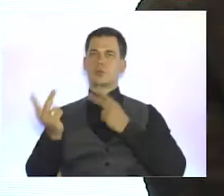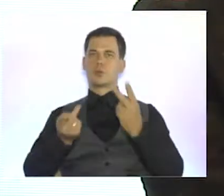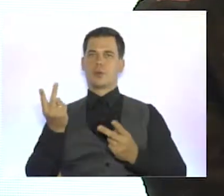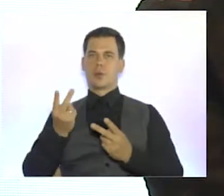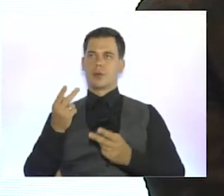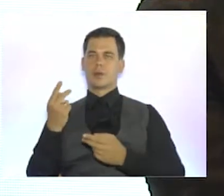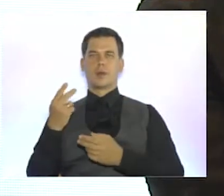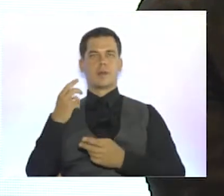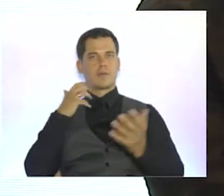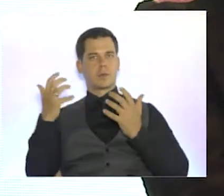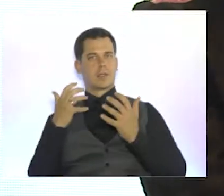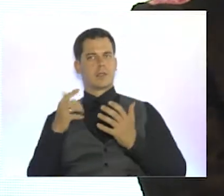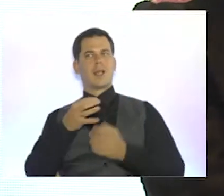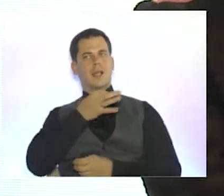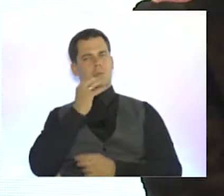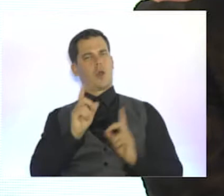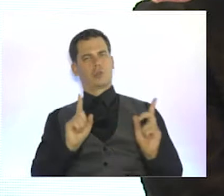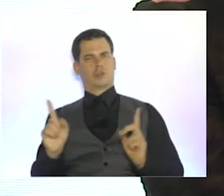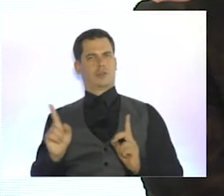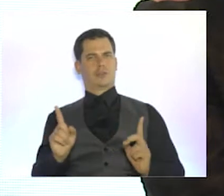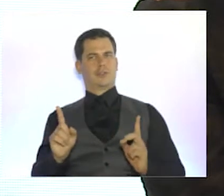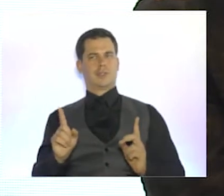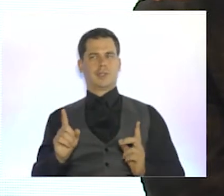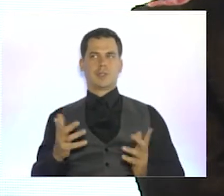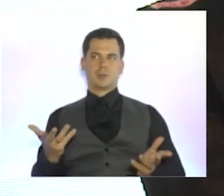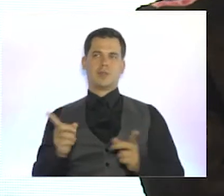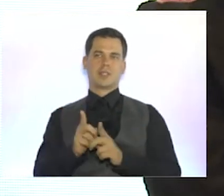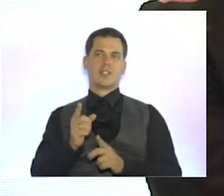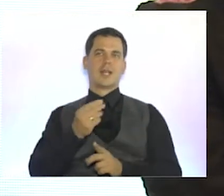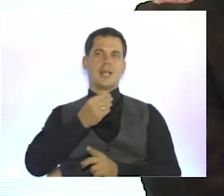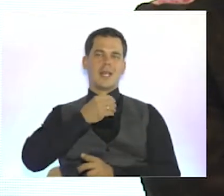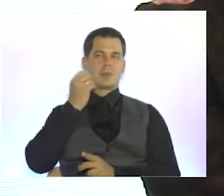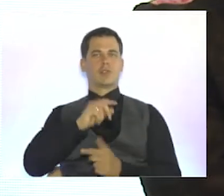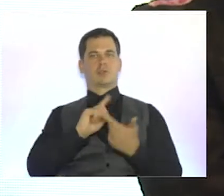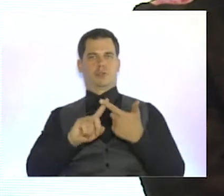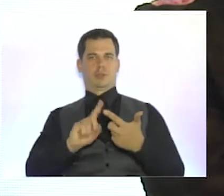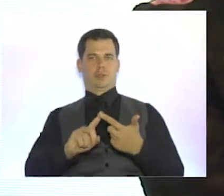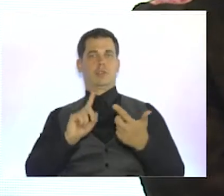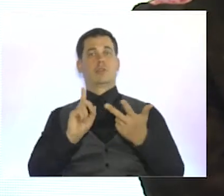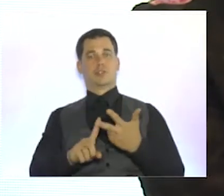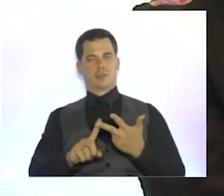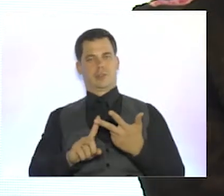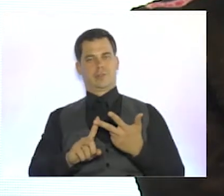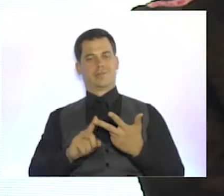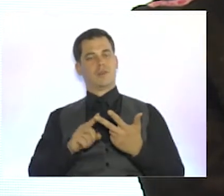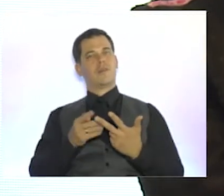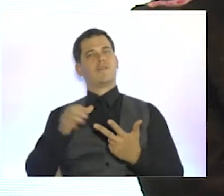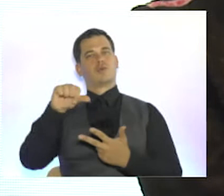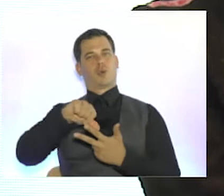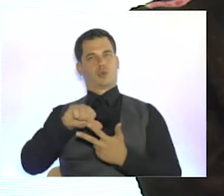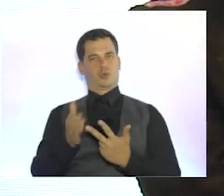informacji, byłabym ostrożna i raczej poszukała jakiejś trzeciej drogi, która jest drogą środka i rozpocząć